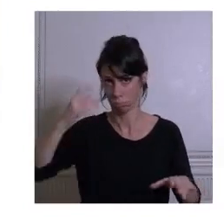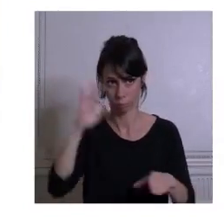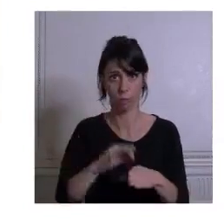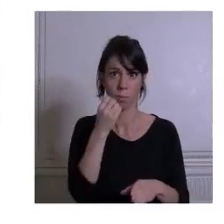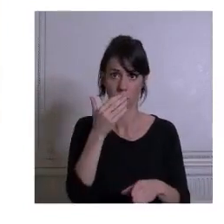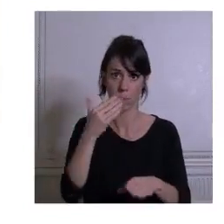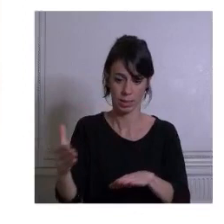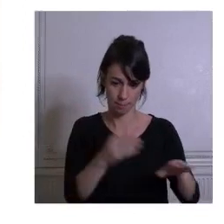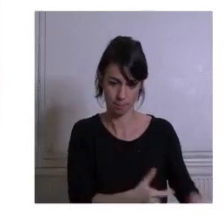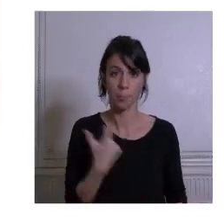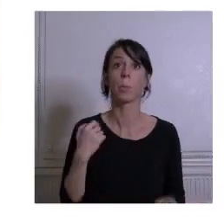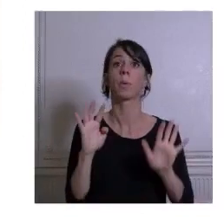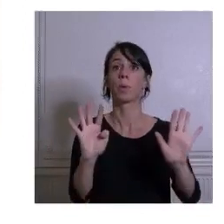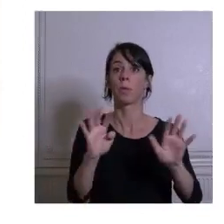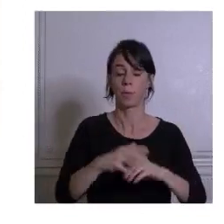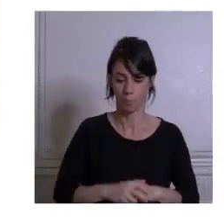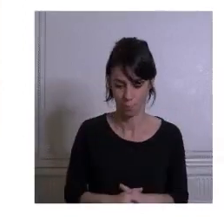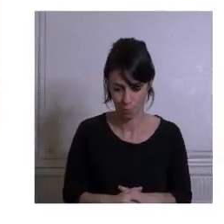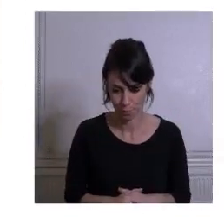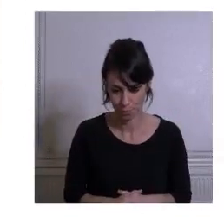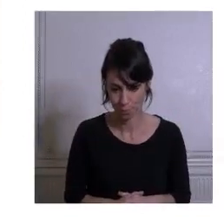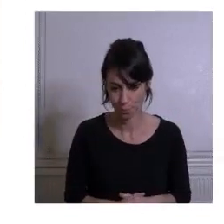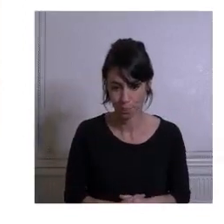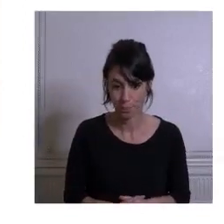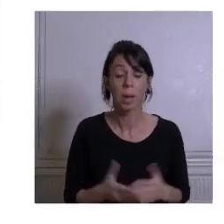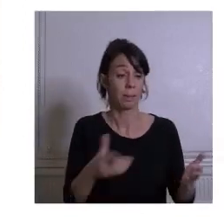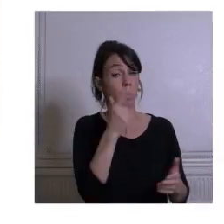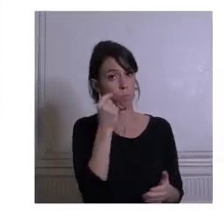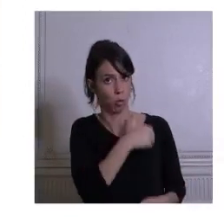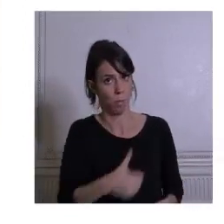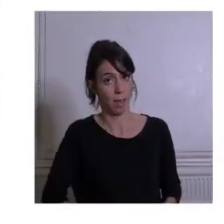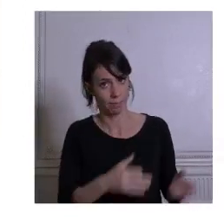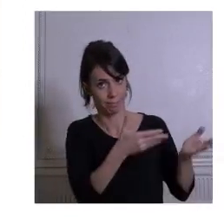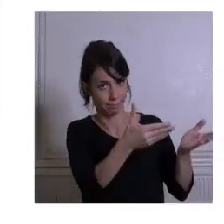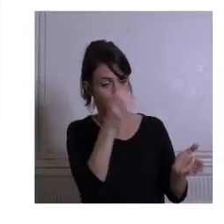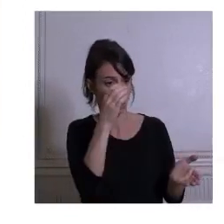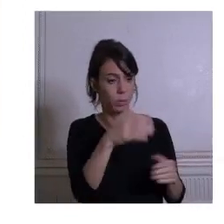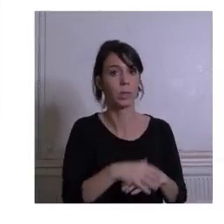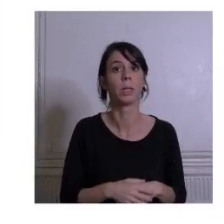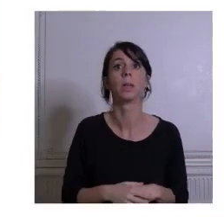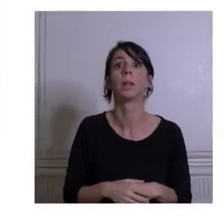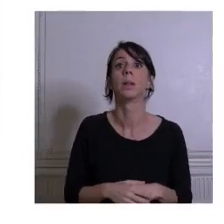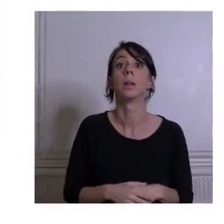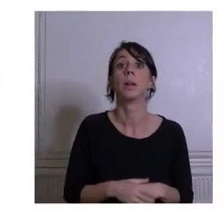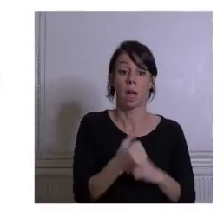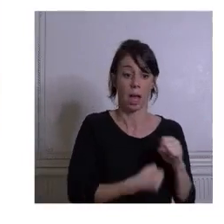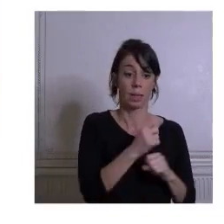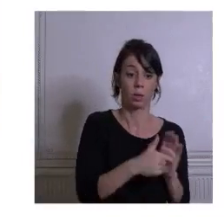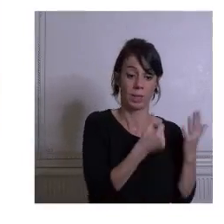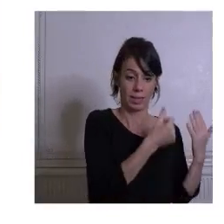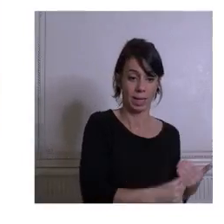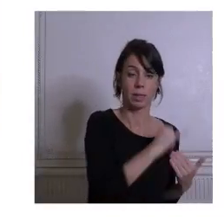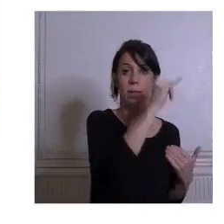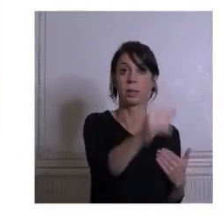et de la réalisation. Alors, en fait, il s'agit d'une délibération qu'on a votée ensemble à l'unanimité le 12 septembre